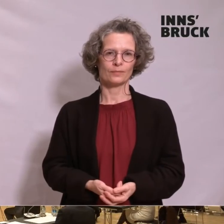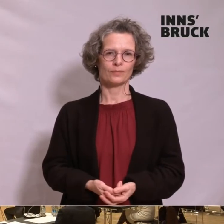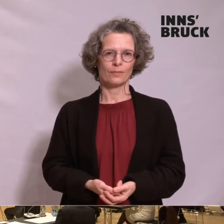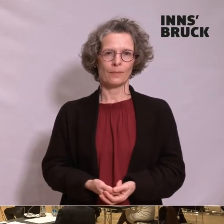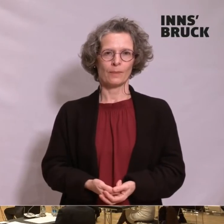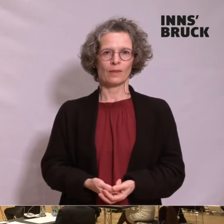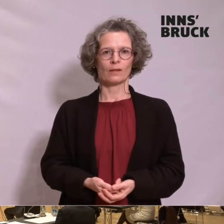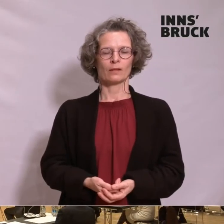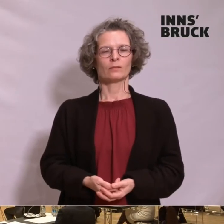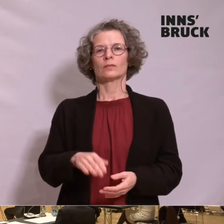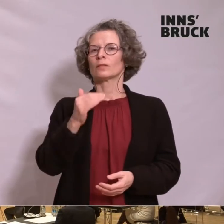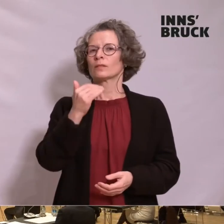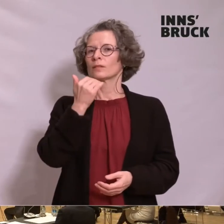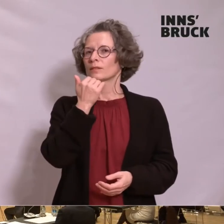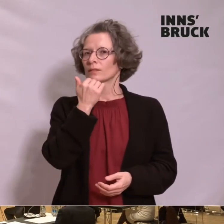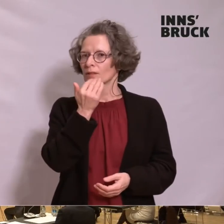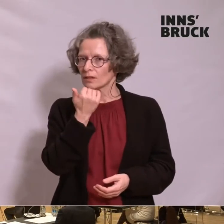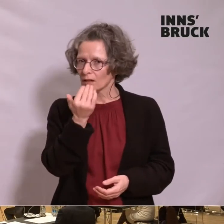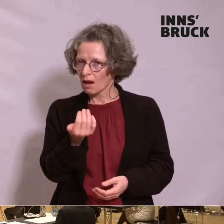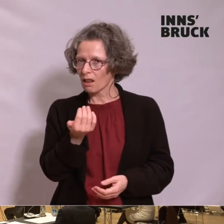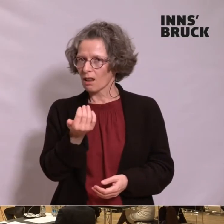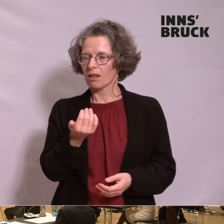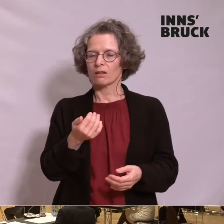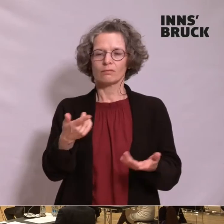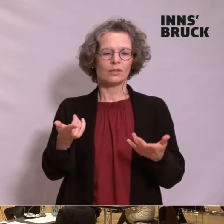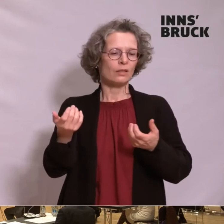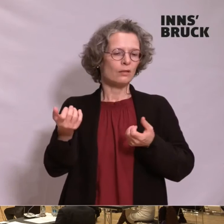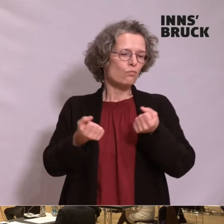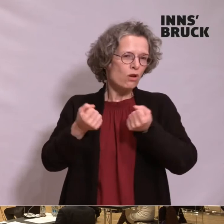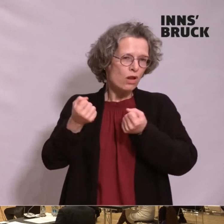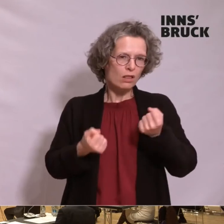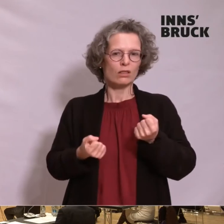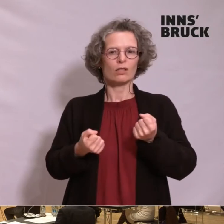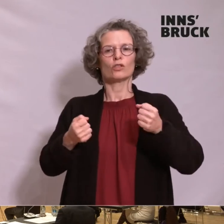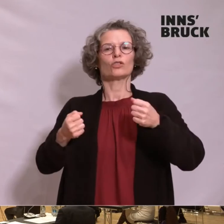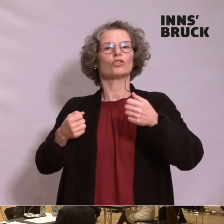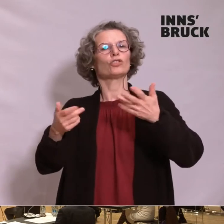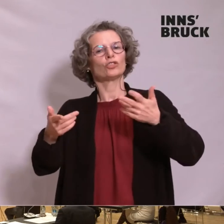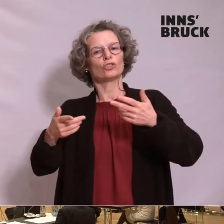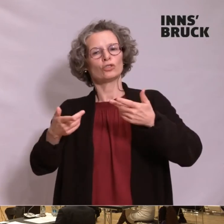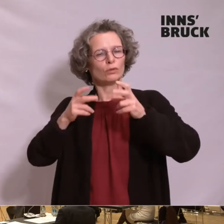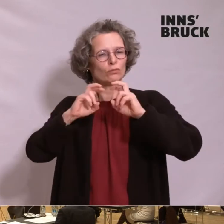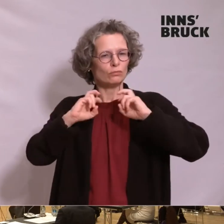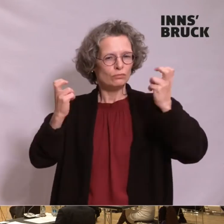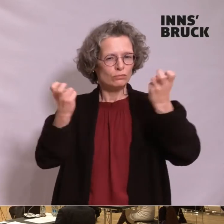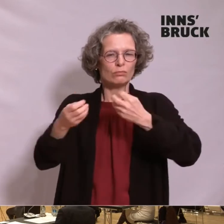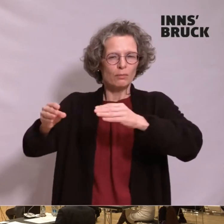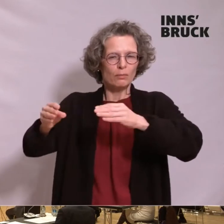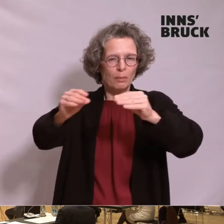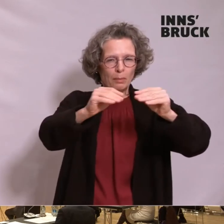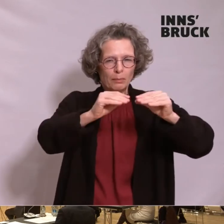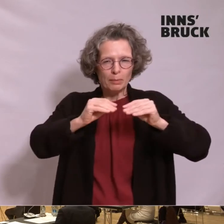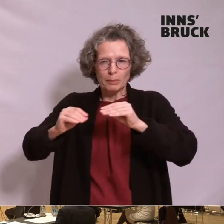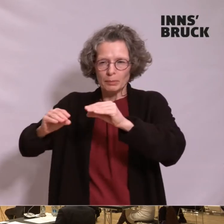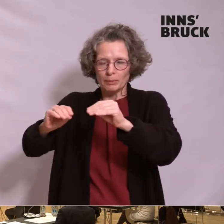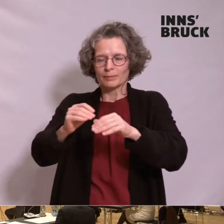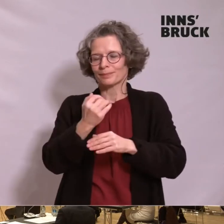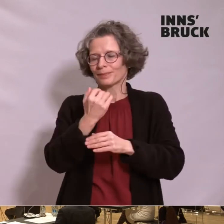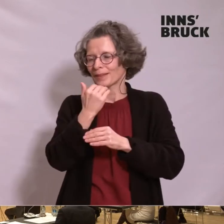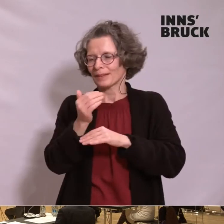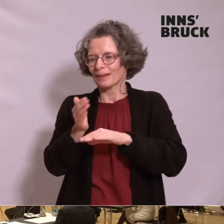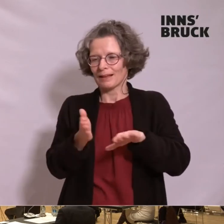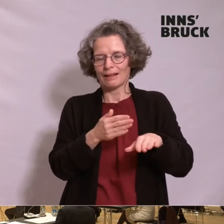Ganz egal, was in manchen politischen Märchenrunden erzählt werden mag oder was in inzwischen schon